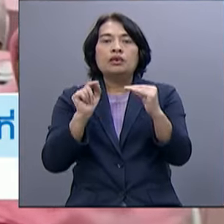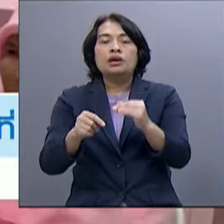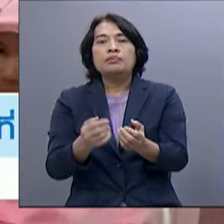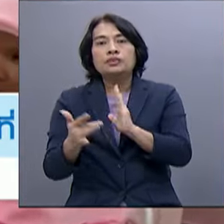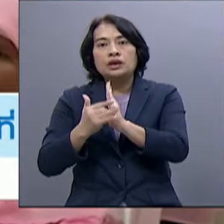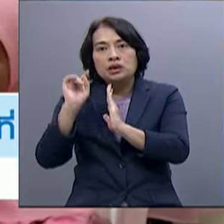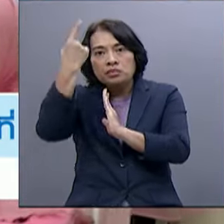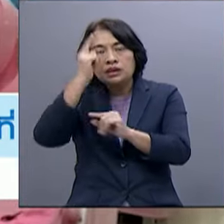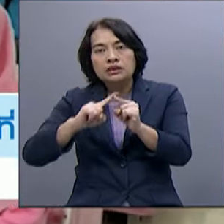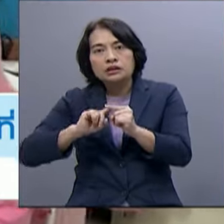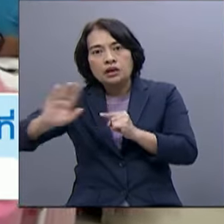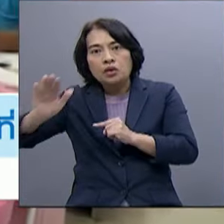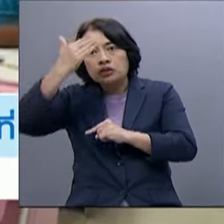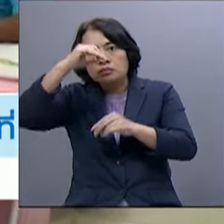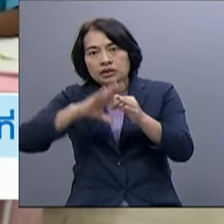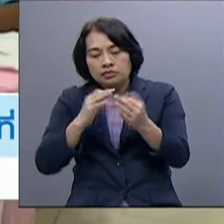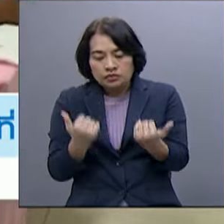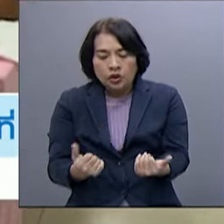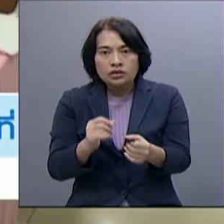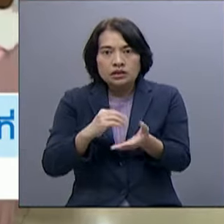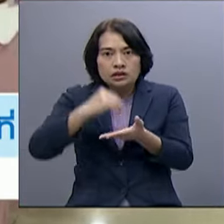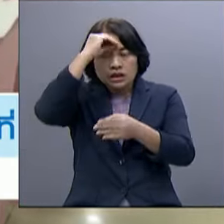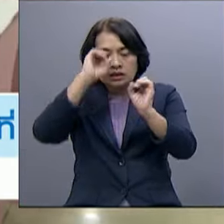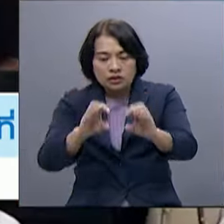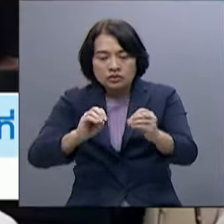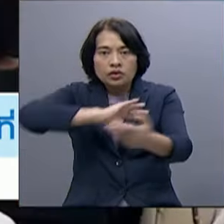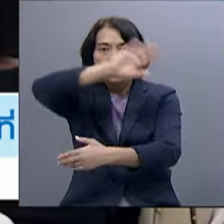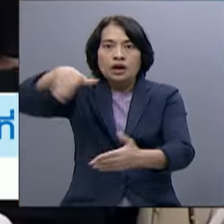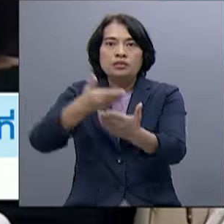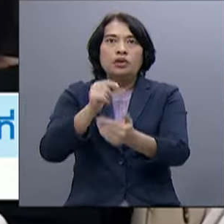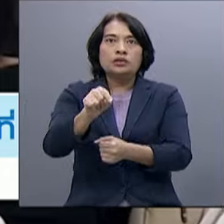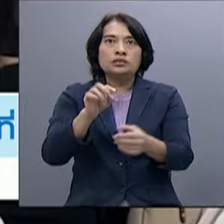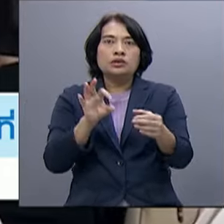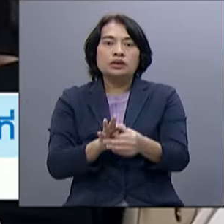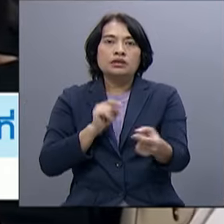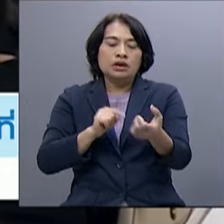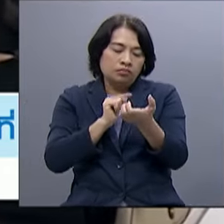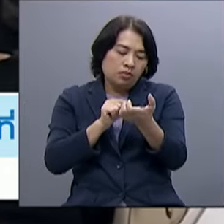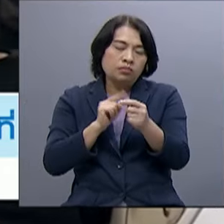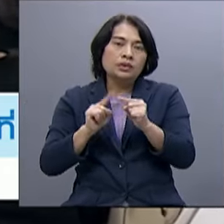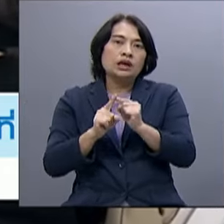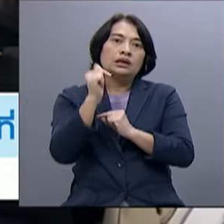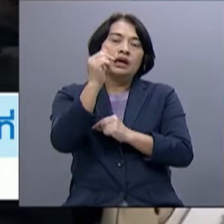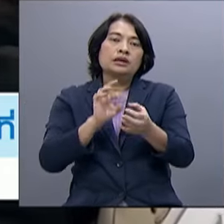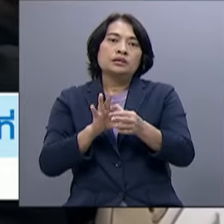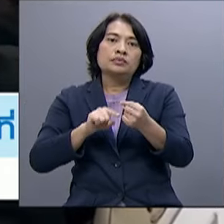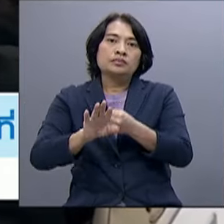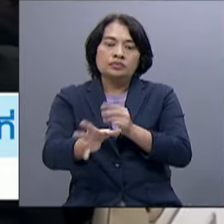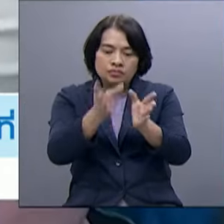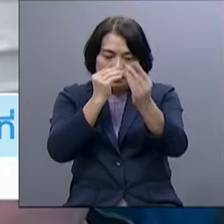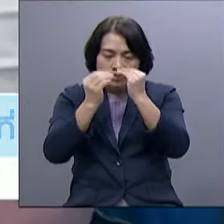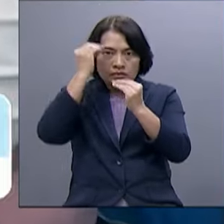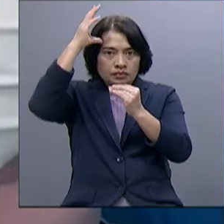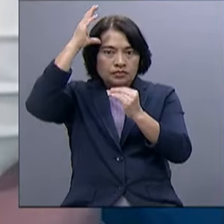ากว่าการเรียนรู้ในปัจจุบันสื่อการเรียนการสอนเกือบทั้งหมดนั้นใช้เป็นสื่อดิจิทัลขณะที่องค์ความรู้ก็ต้องมีการปรับ